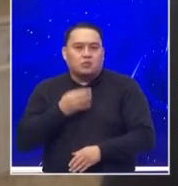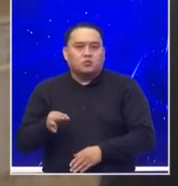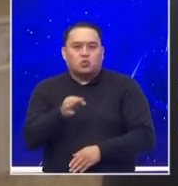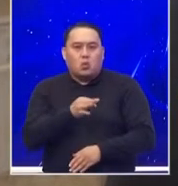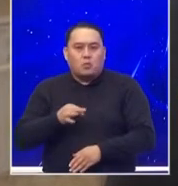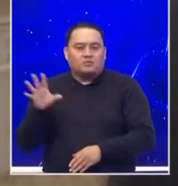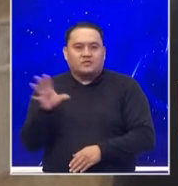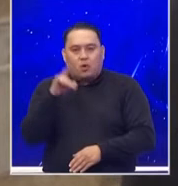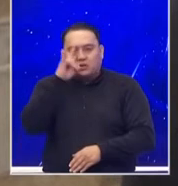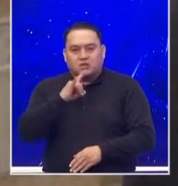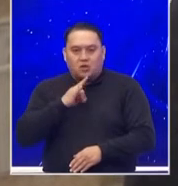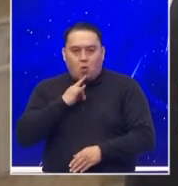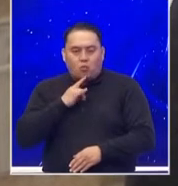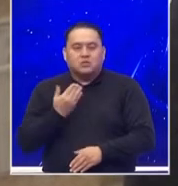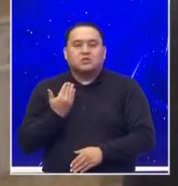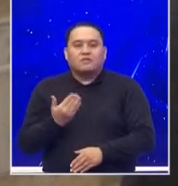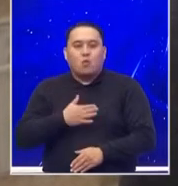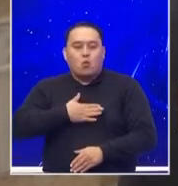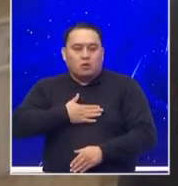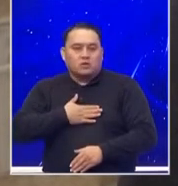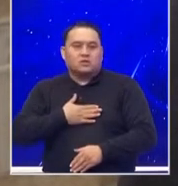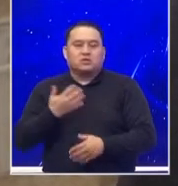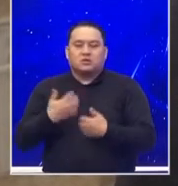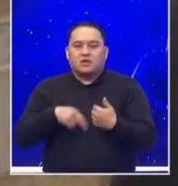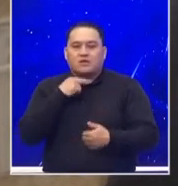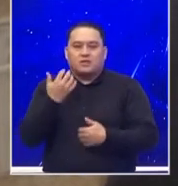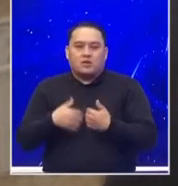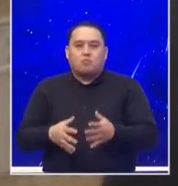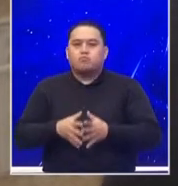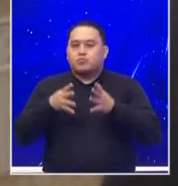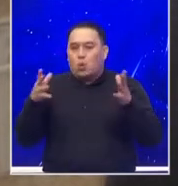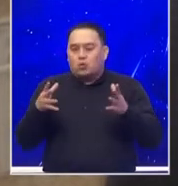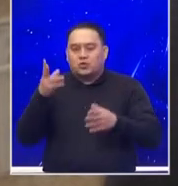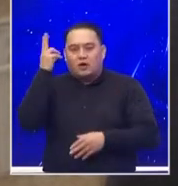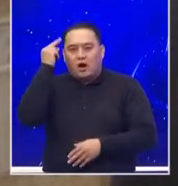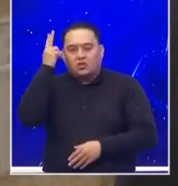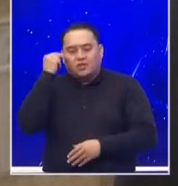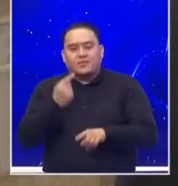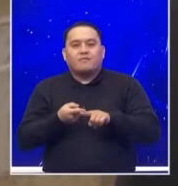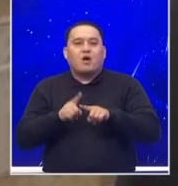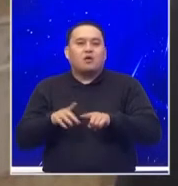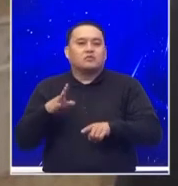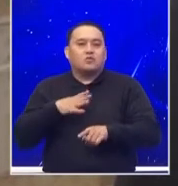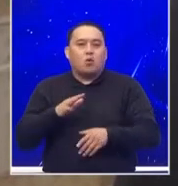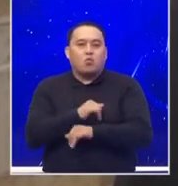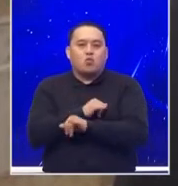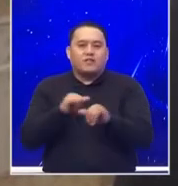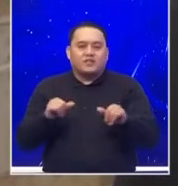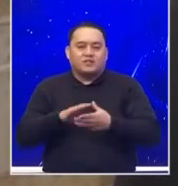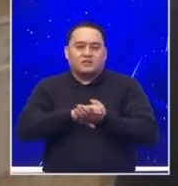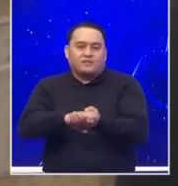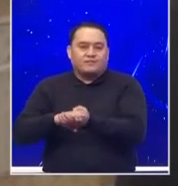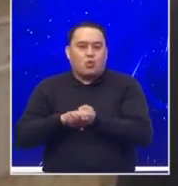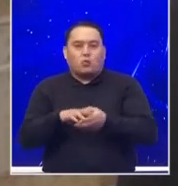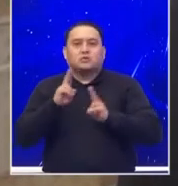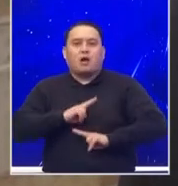с его казахстана в алматинской области сосредоточено наибольшее количество слушателей мы намерены и дальше укреплять дружеские взаимоотношения